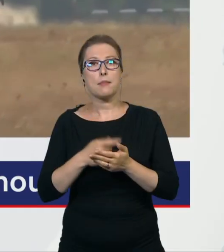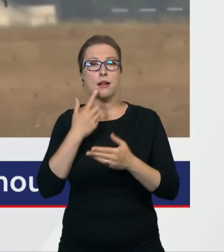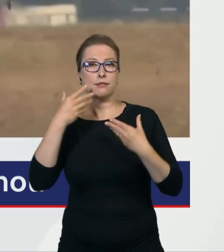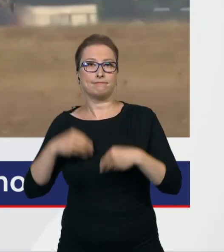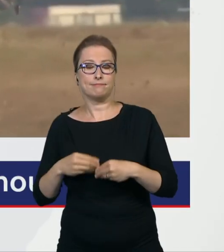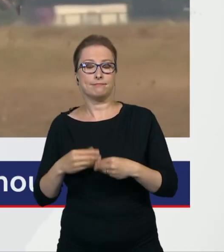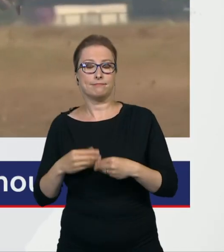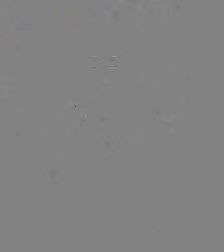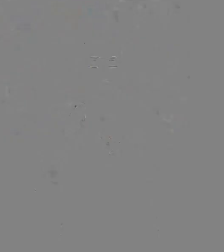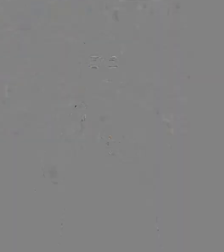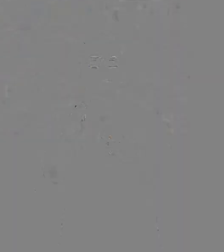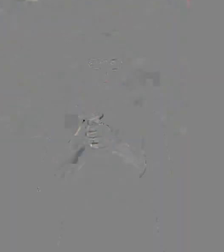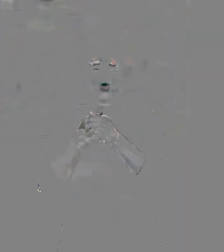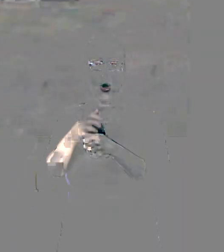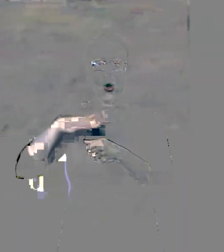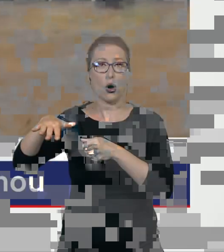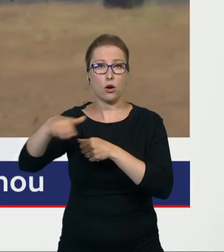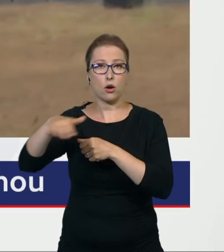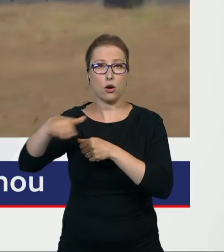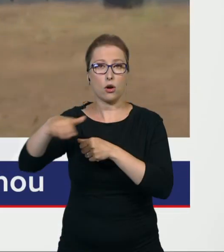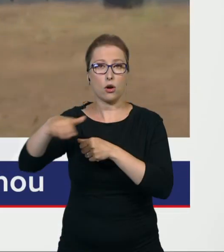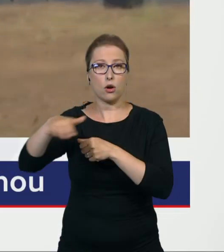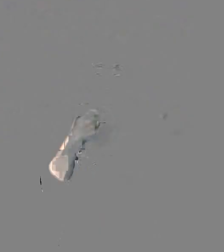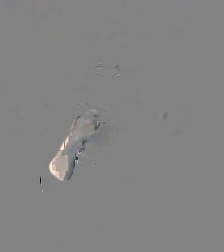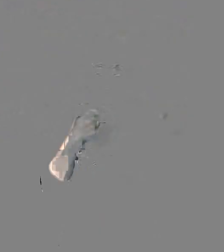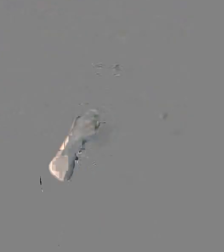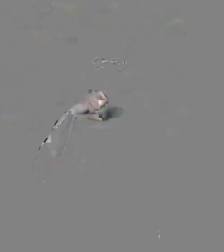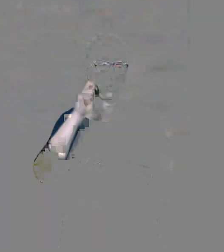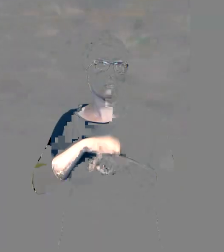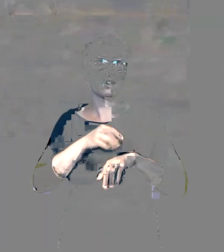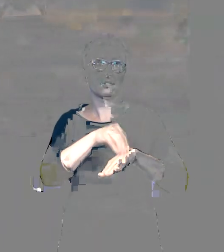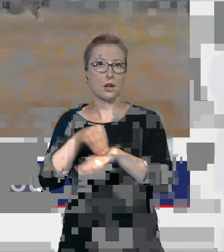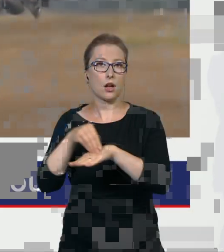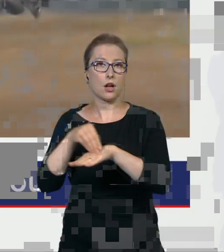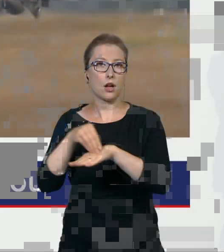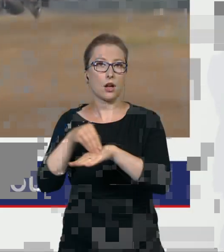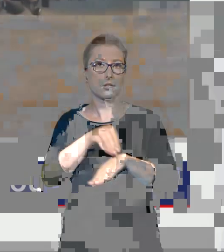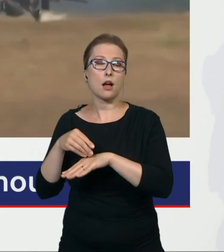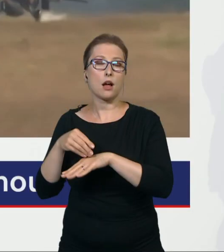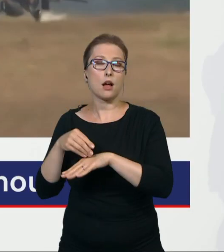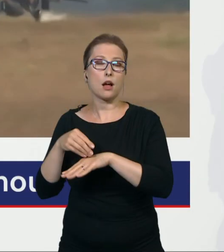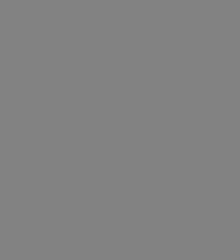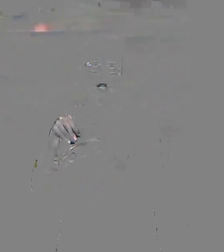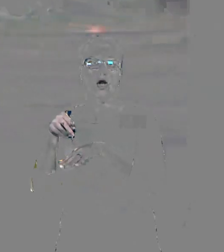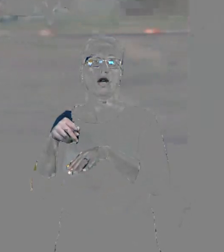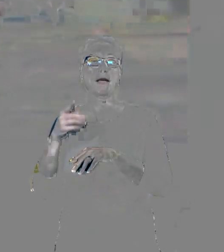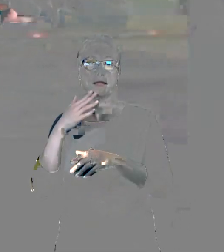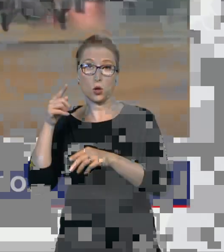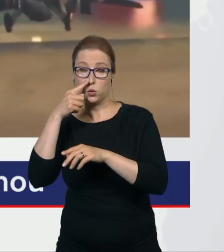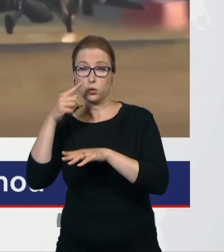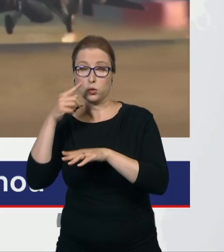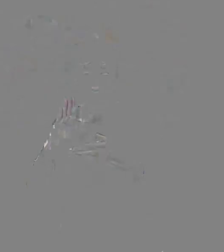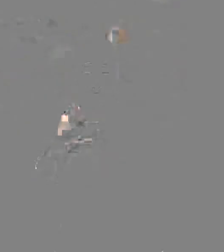ty boje Ukrajinci uznávali že se jim podařilo dobít